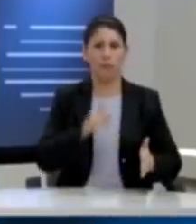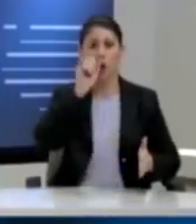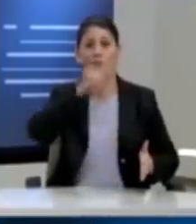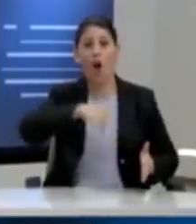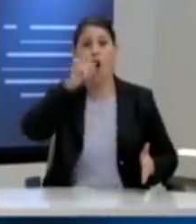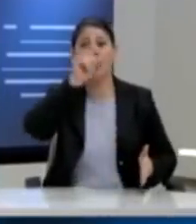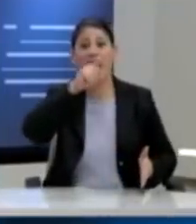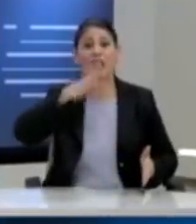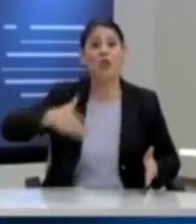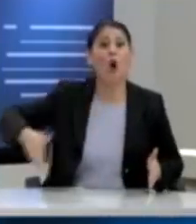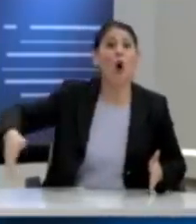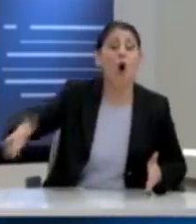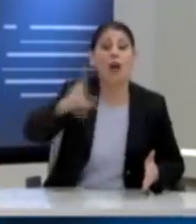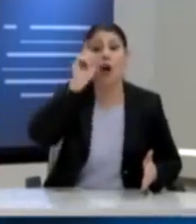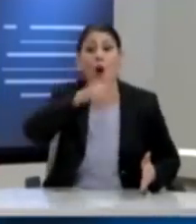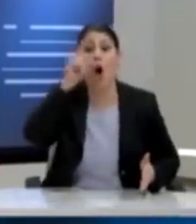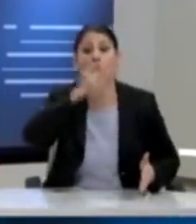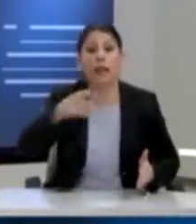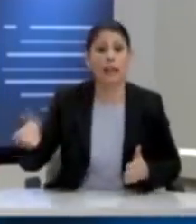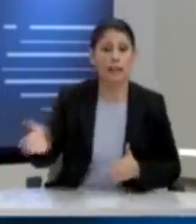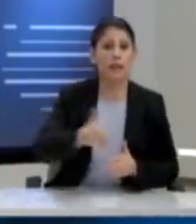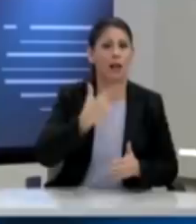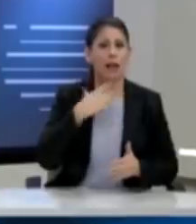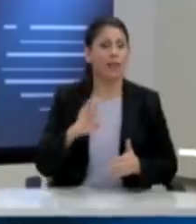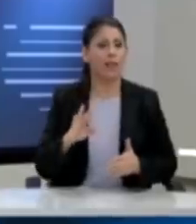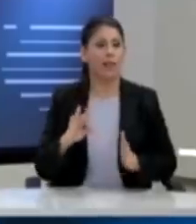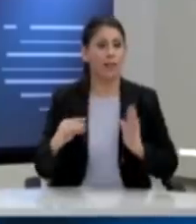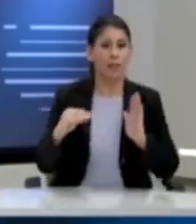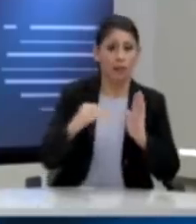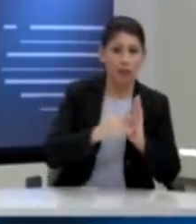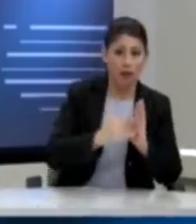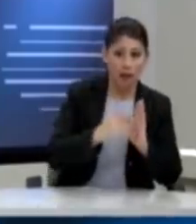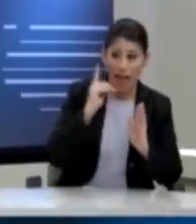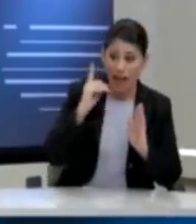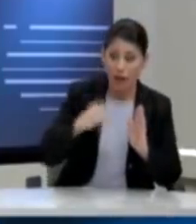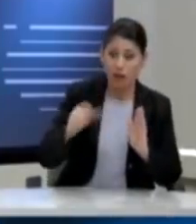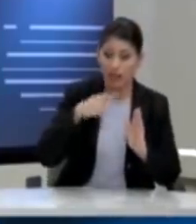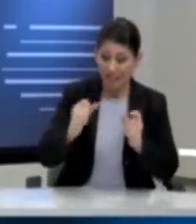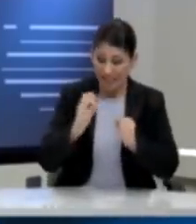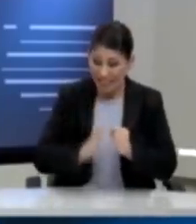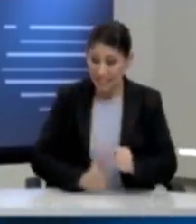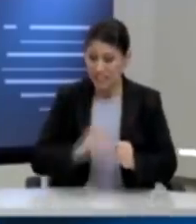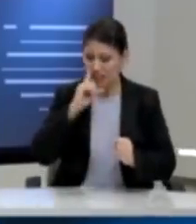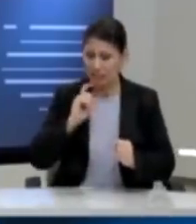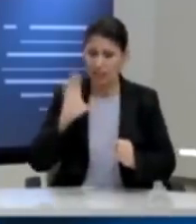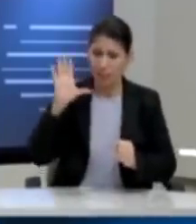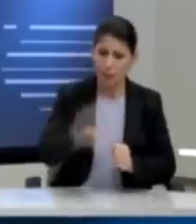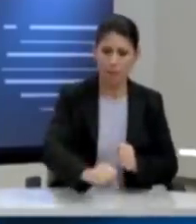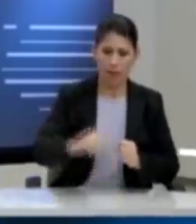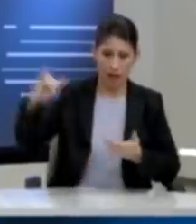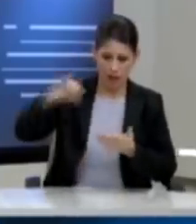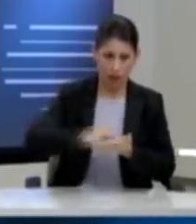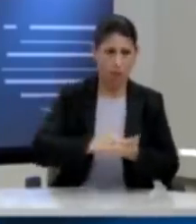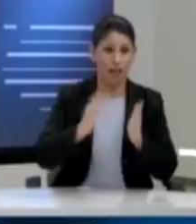κότες όλοι. Γιατί δεν τολμάτε να βάλετε ένα ότι. Σε αυτή την κρίση επιτάσσονται τα